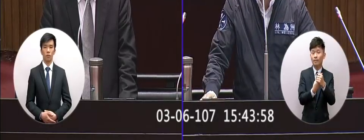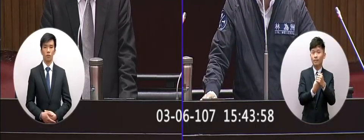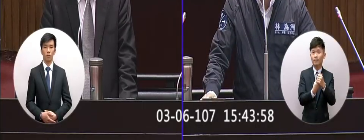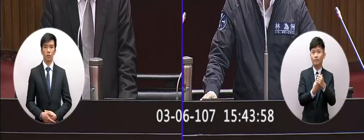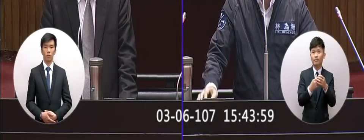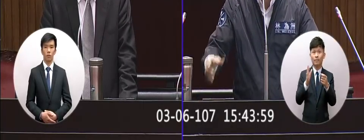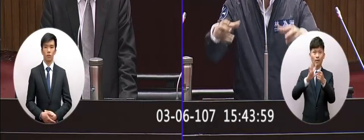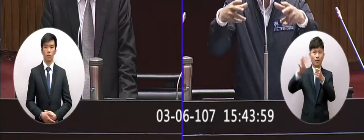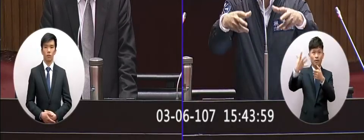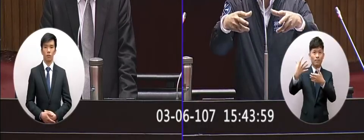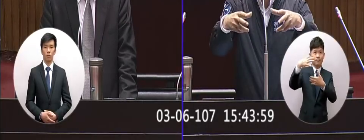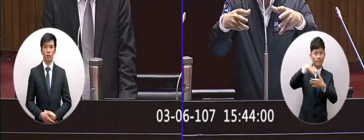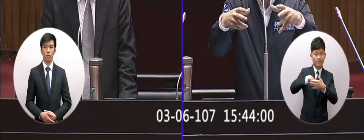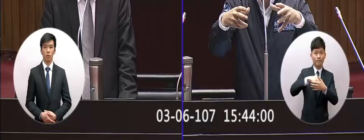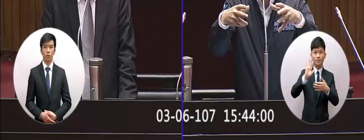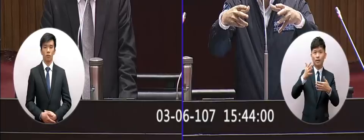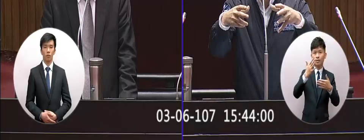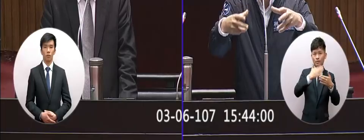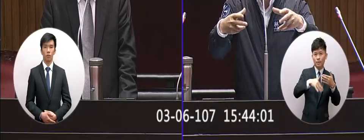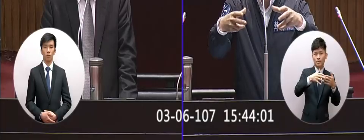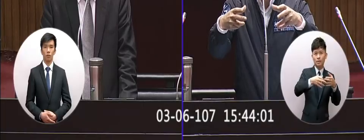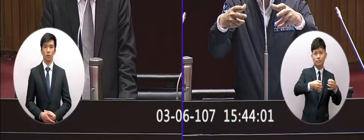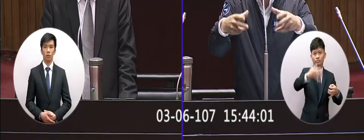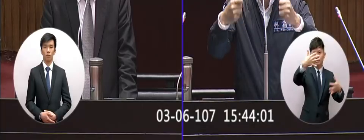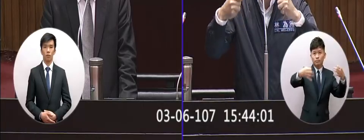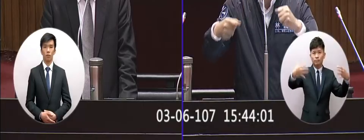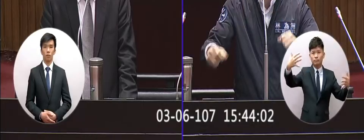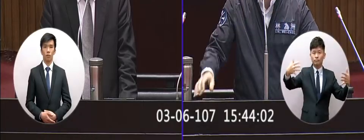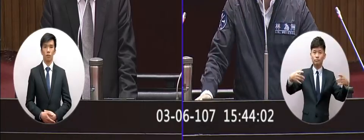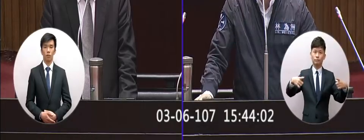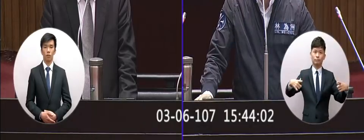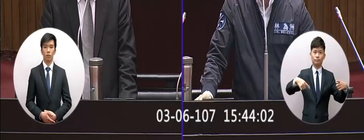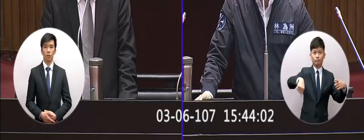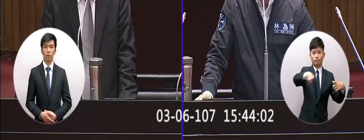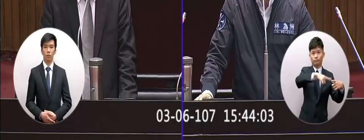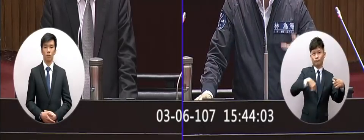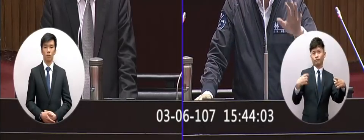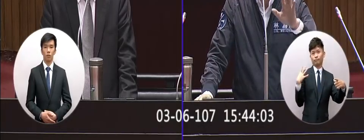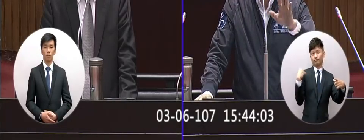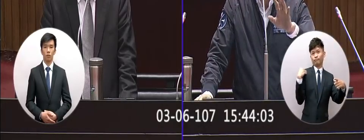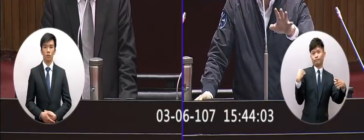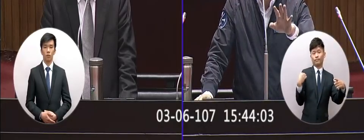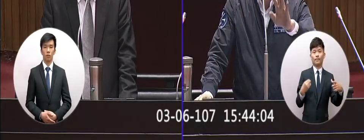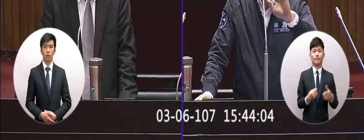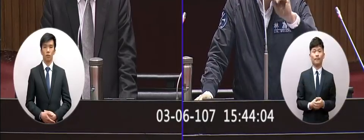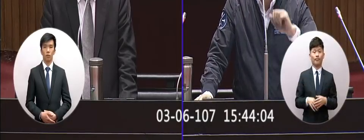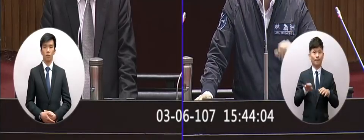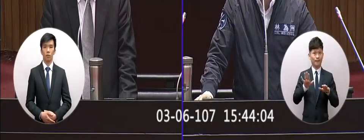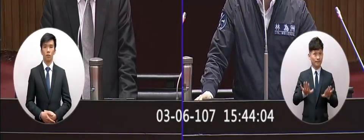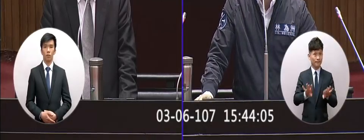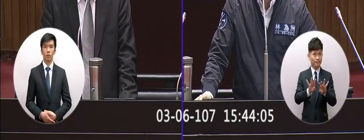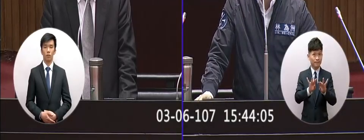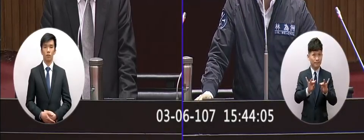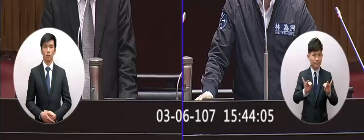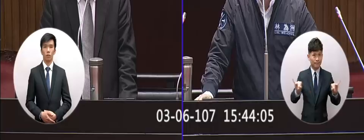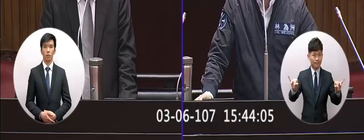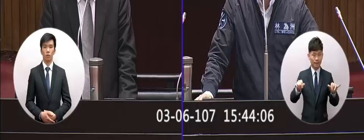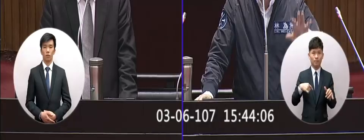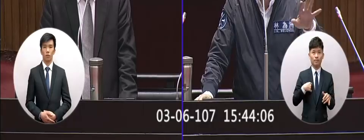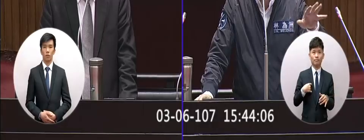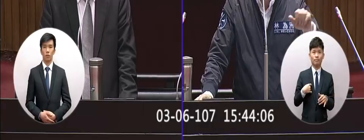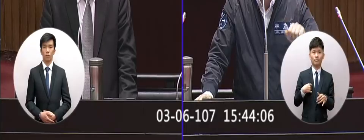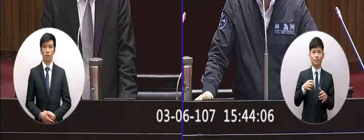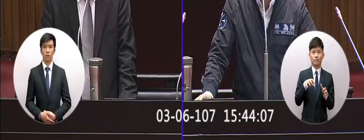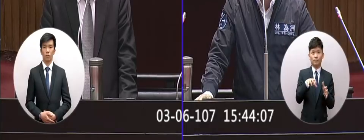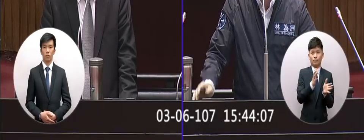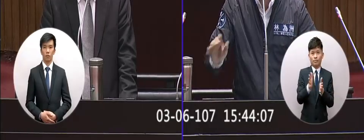也纳进去。但是它的校舍校地就是这么大。那现在呢，土地我们已经处理好了，我们有